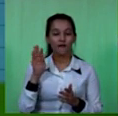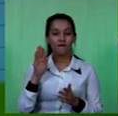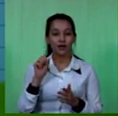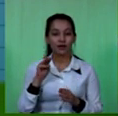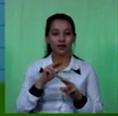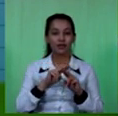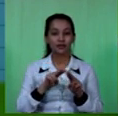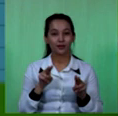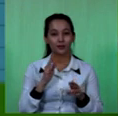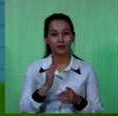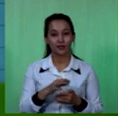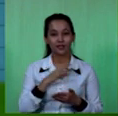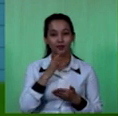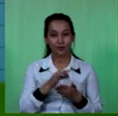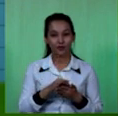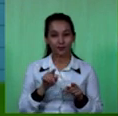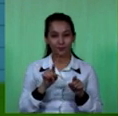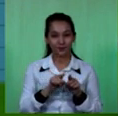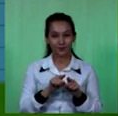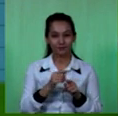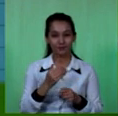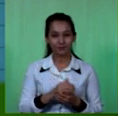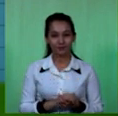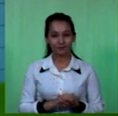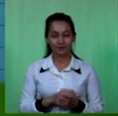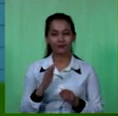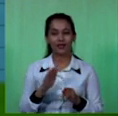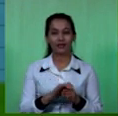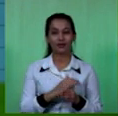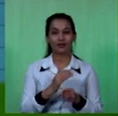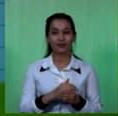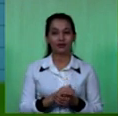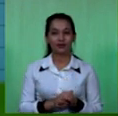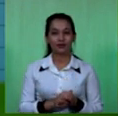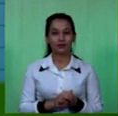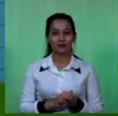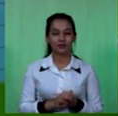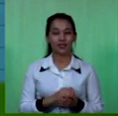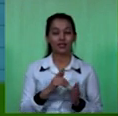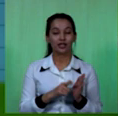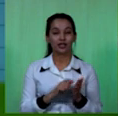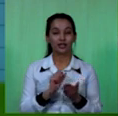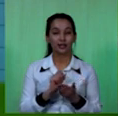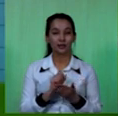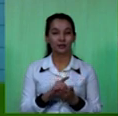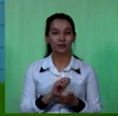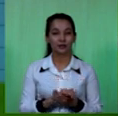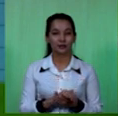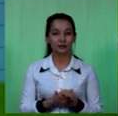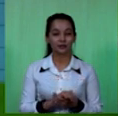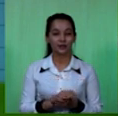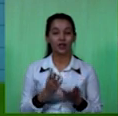teng bo'lgan. Javobingiz shundaymi? Barakalla. Navbatdagi misol,